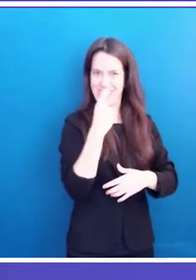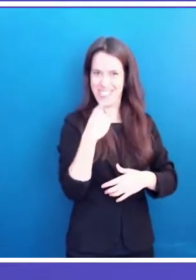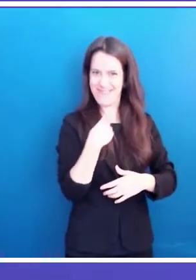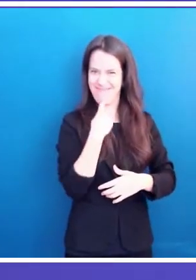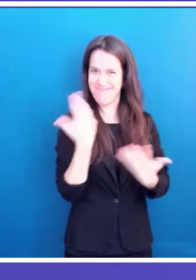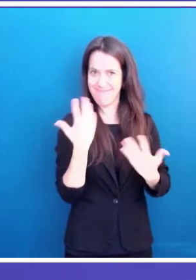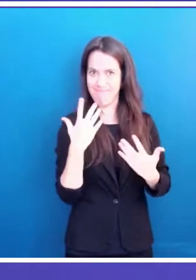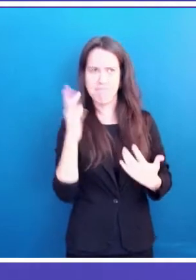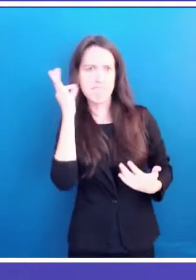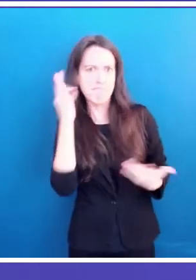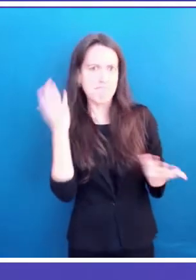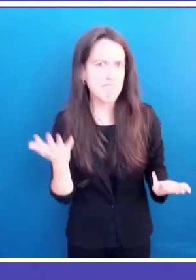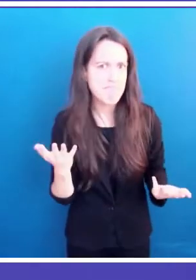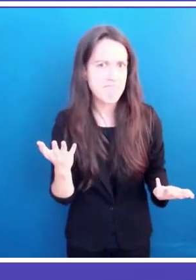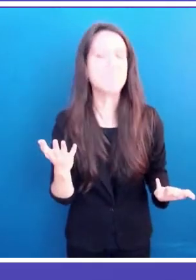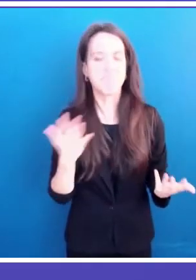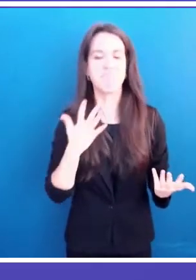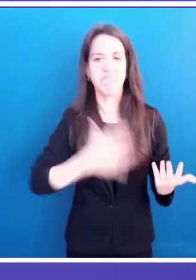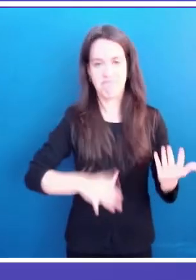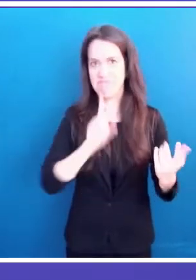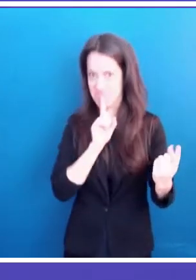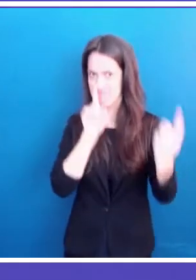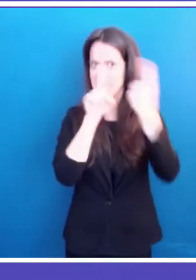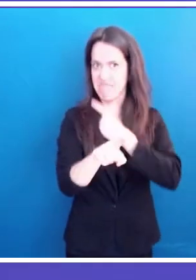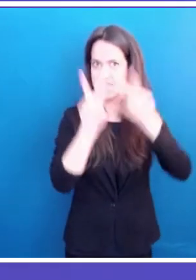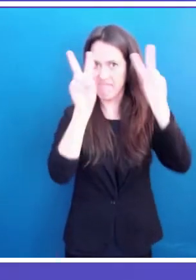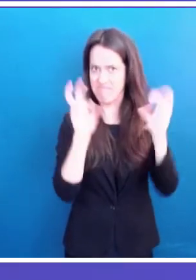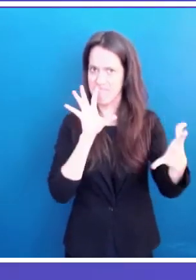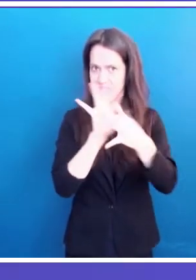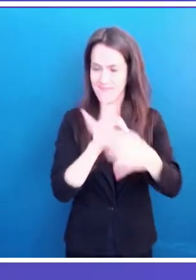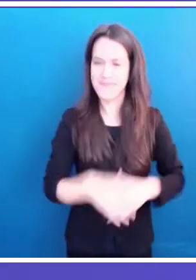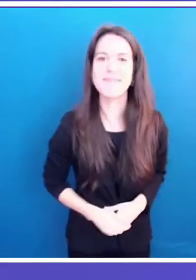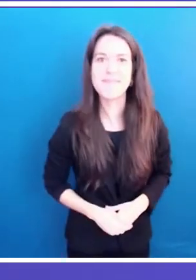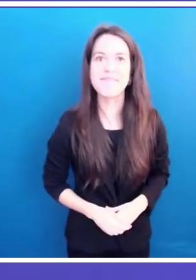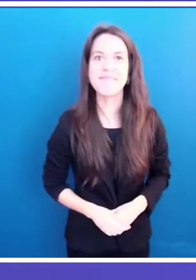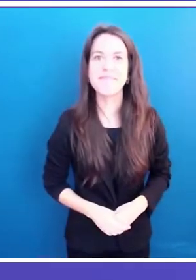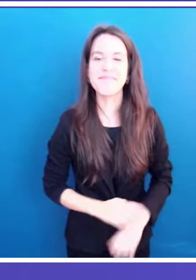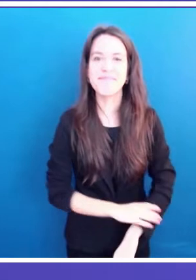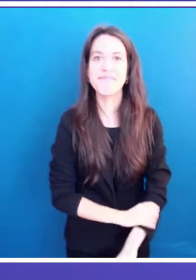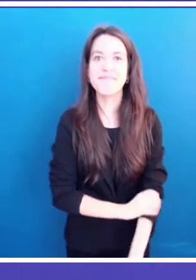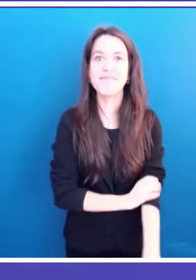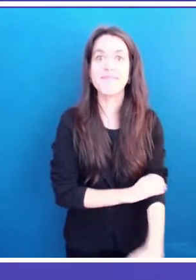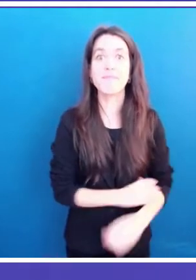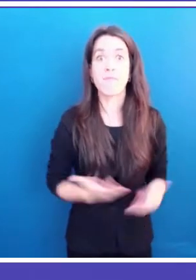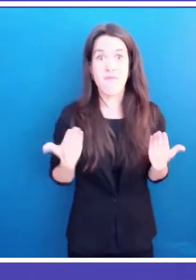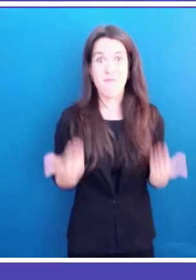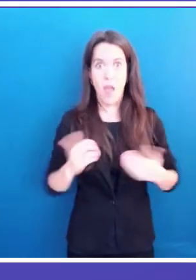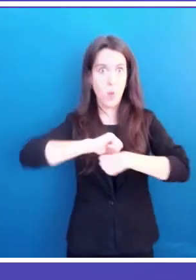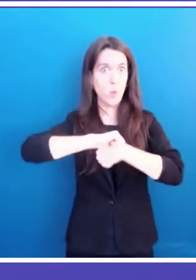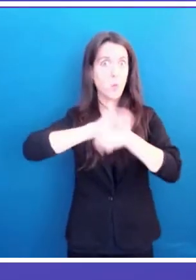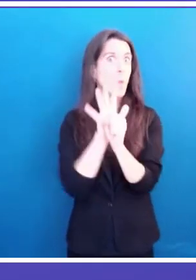والمدى الطويل. وبالتالي ردا على السؤال، دعوني أخبركم بما قمنا به وما نستمر بالقيام به